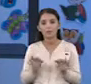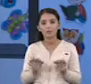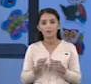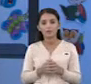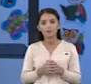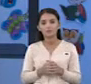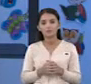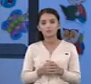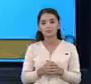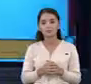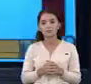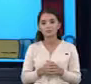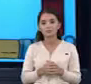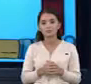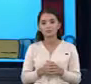Правильно.